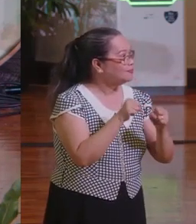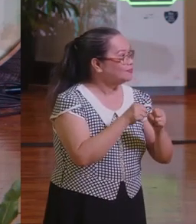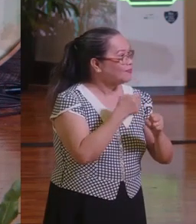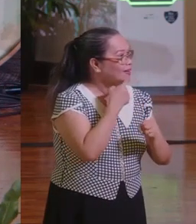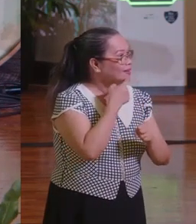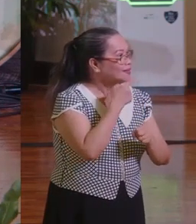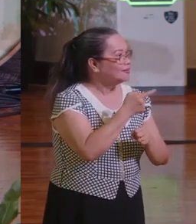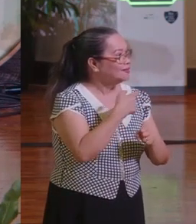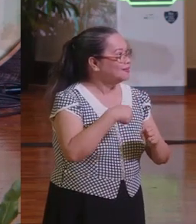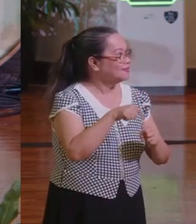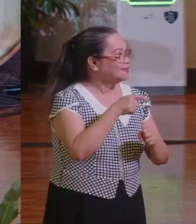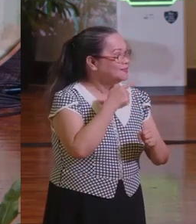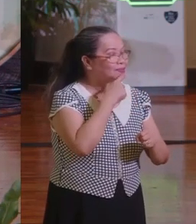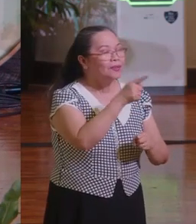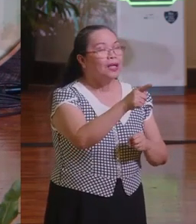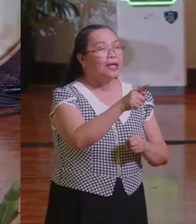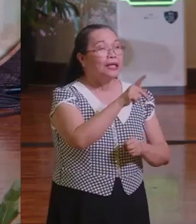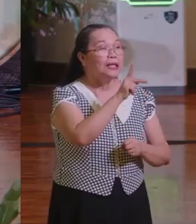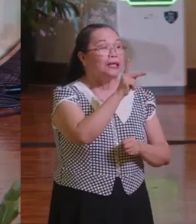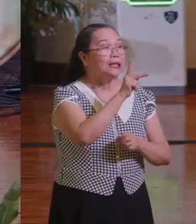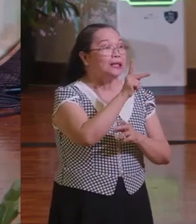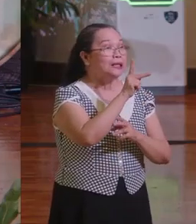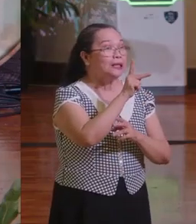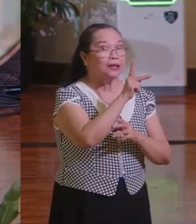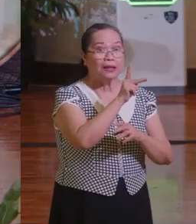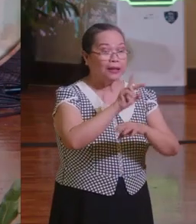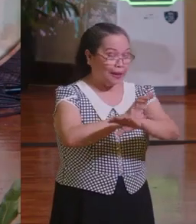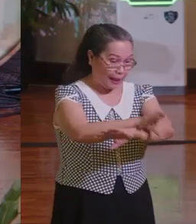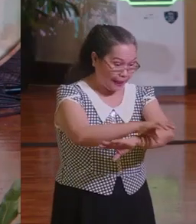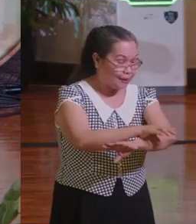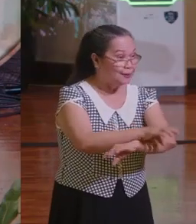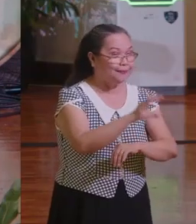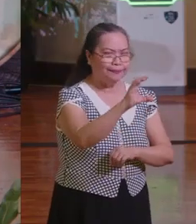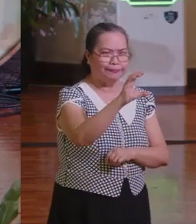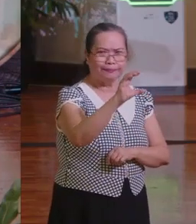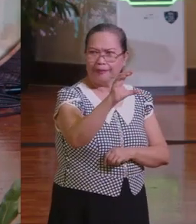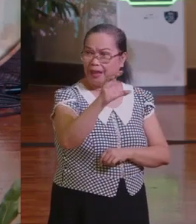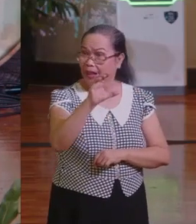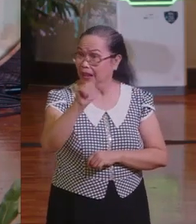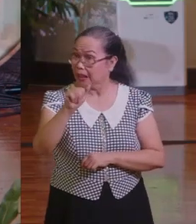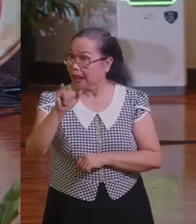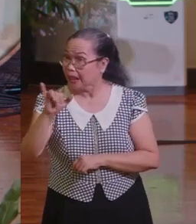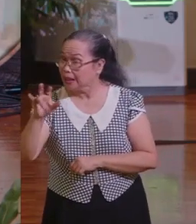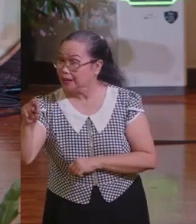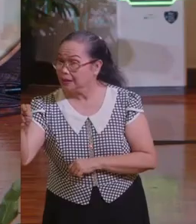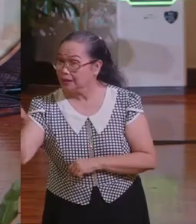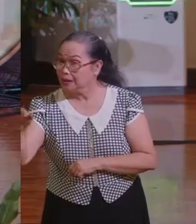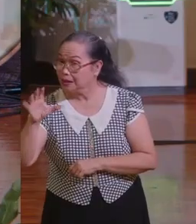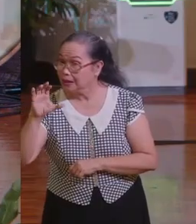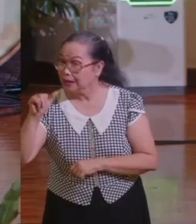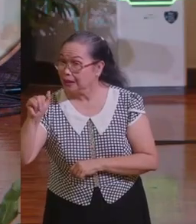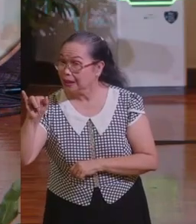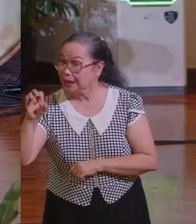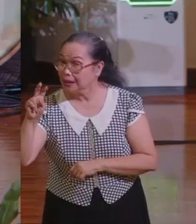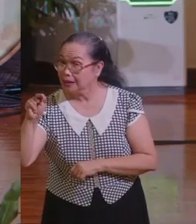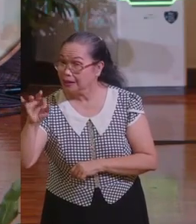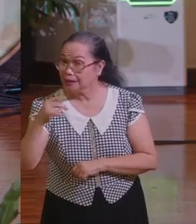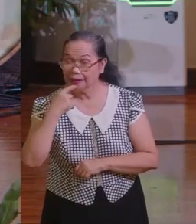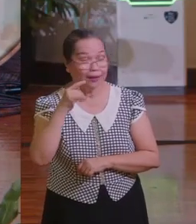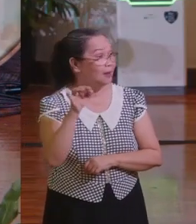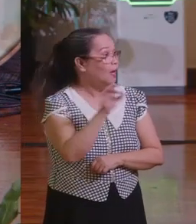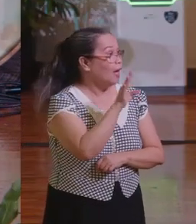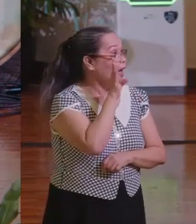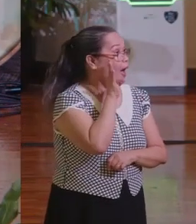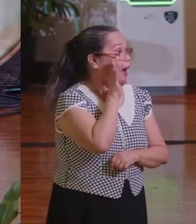nyo nung nagkasala si Cain at kanyang pinatay si Abel, no? So, si Cain,